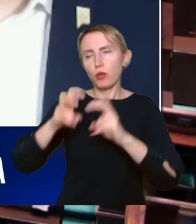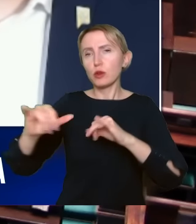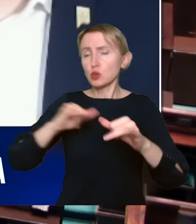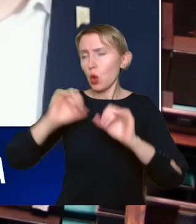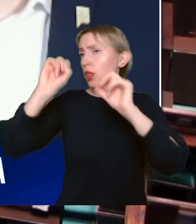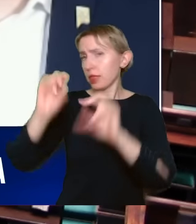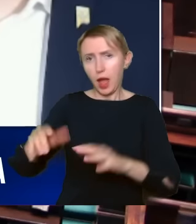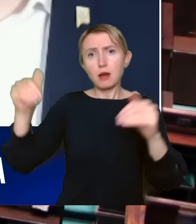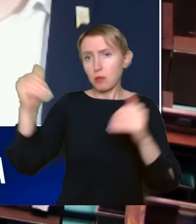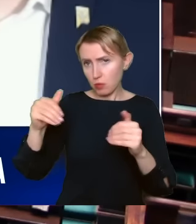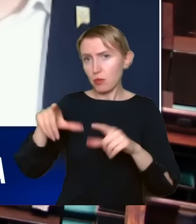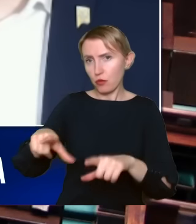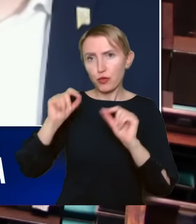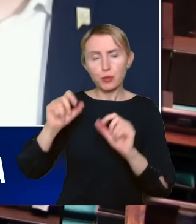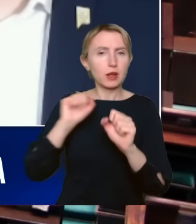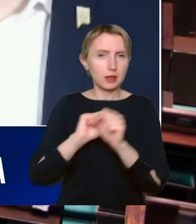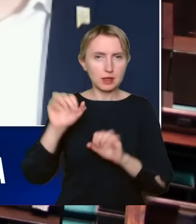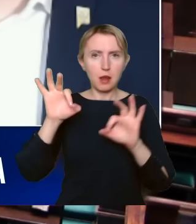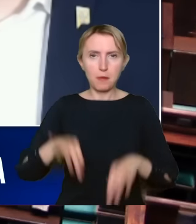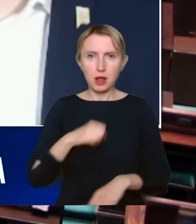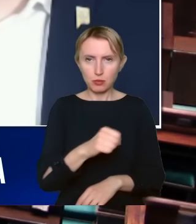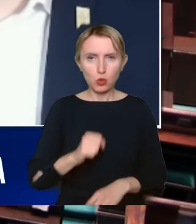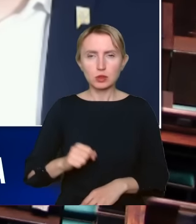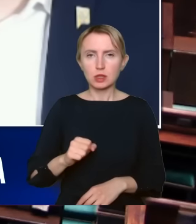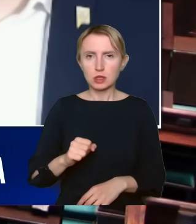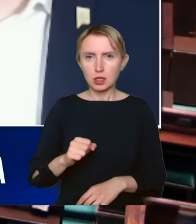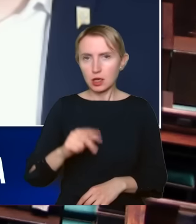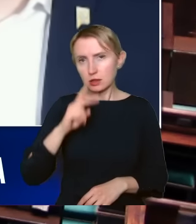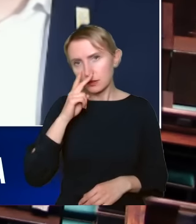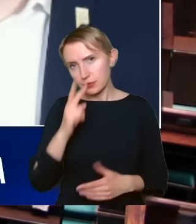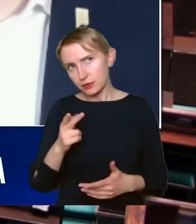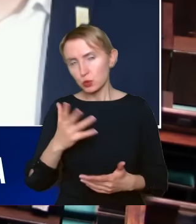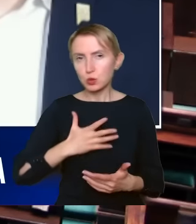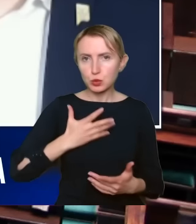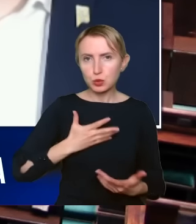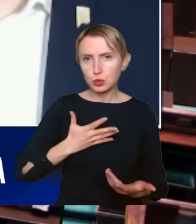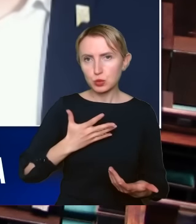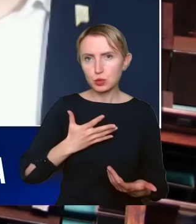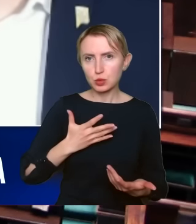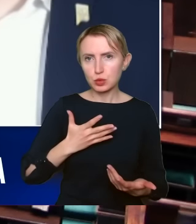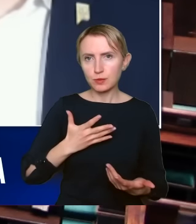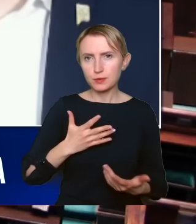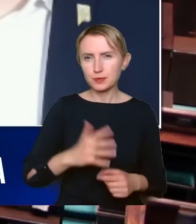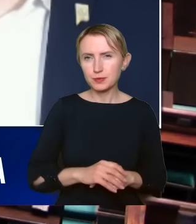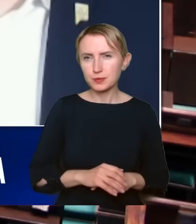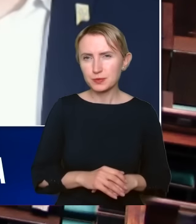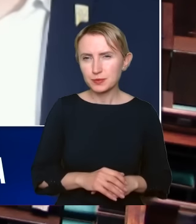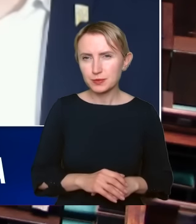jest wybrana. No tutaj rozumiem, pan poseł wiesz, czy jakieś, czy tak przypuszcza, że